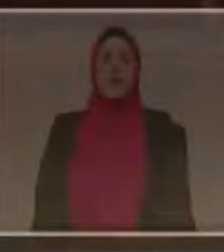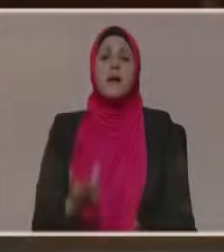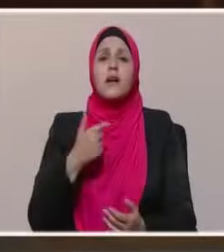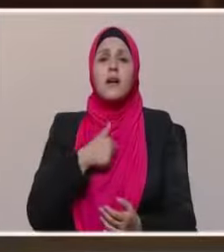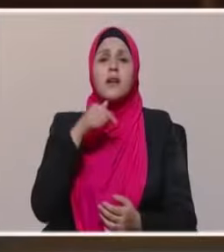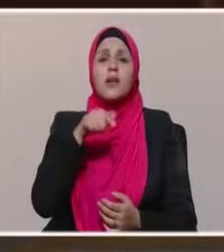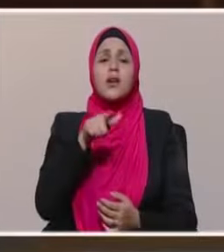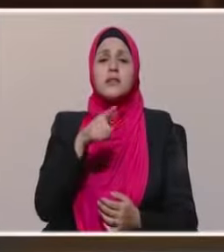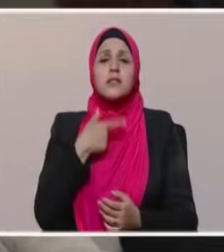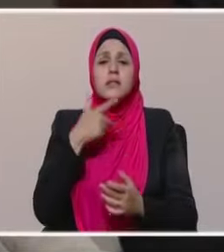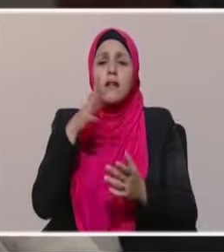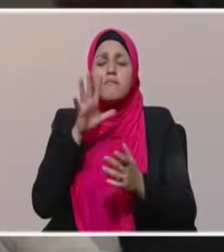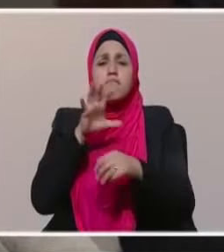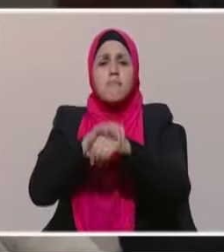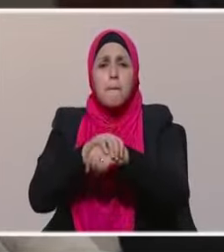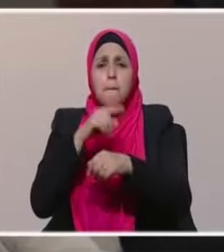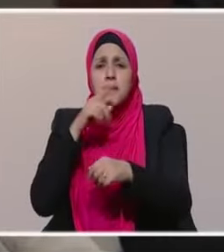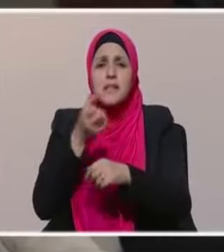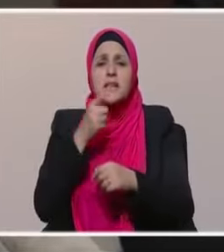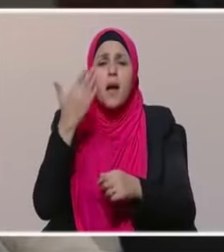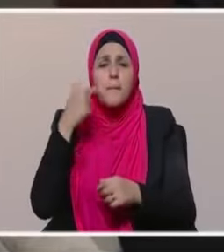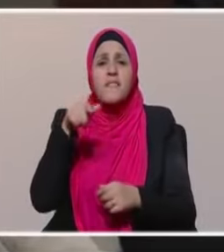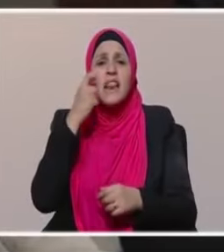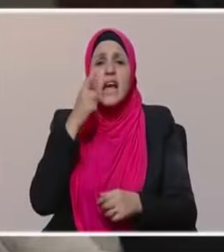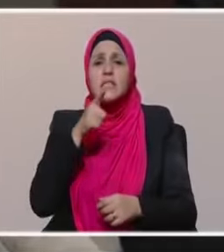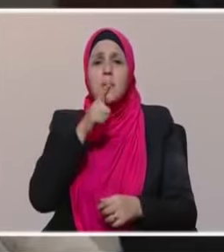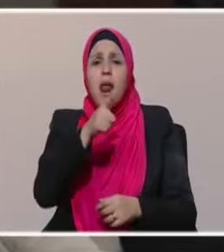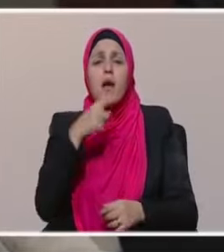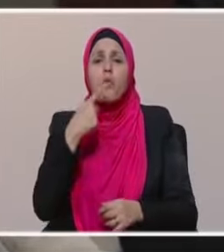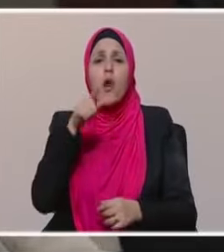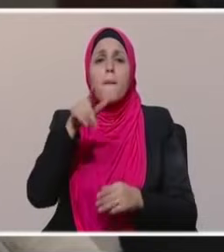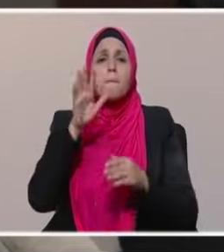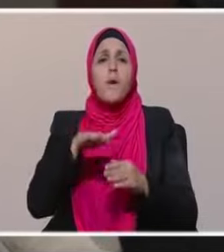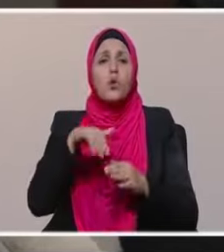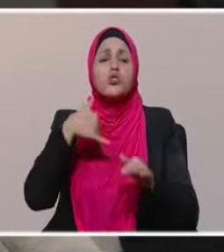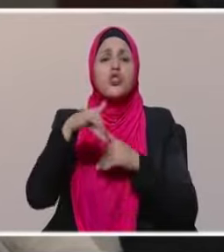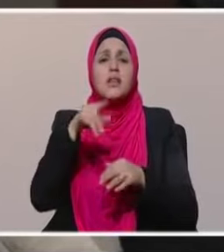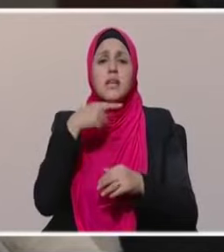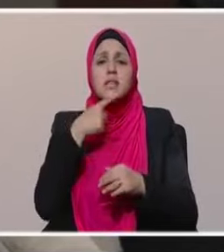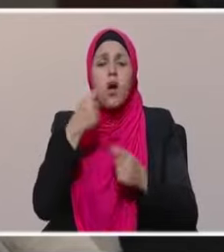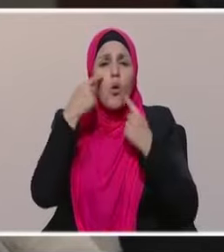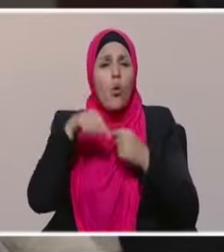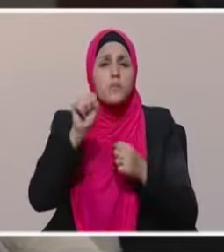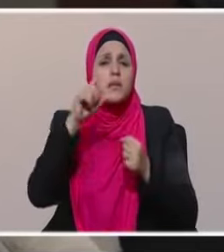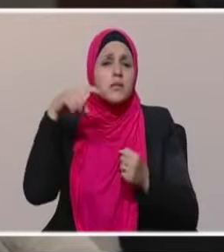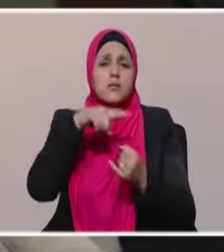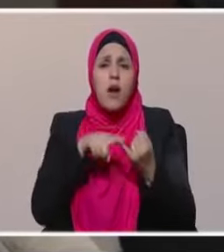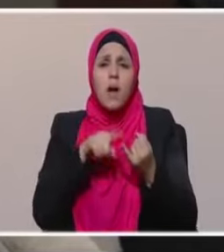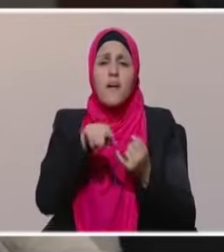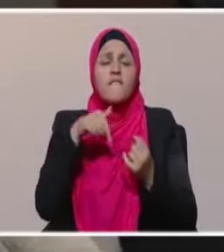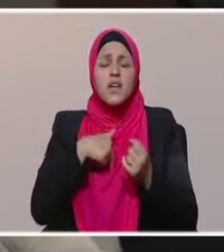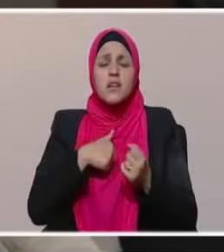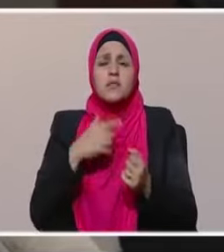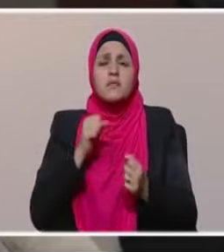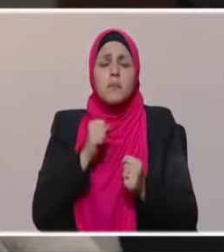لقيتوها ازاي حضرتك يا باشمهندس؟ جالنا بلاغ بيها ان هي موجوده في الشارع في اسكندريه، ووضعها صعب، وعندها صدمه